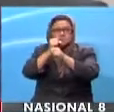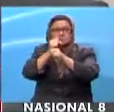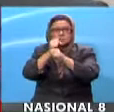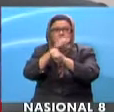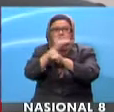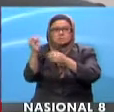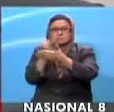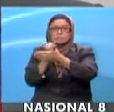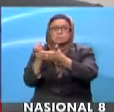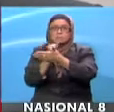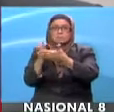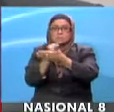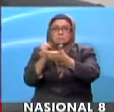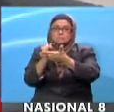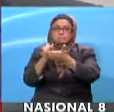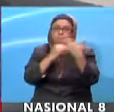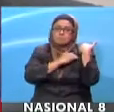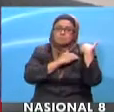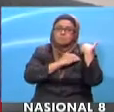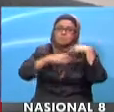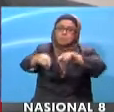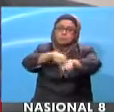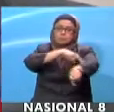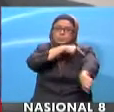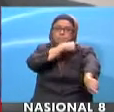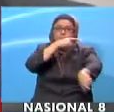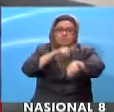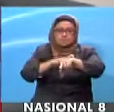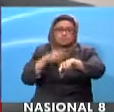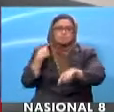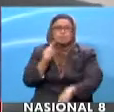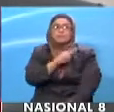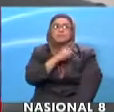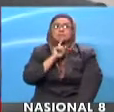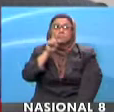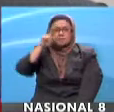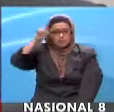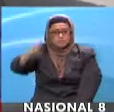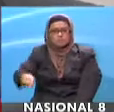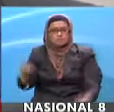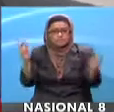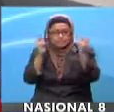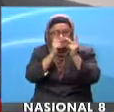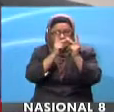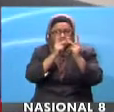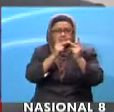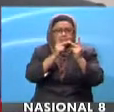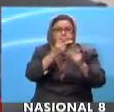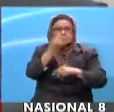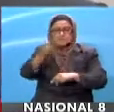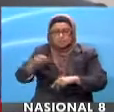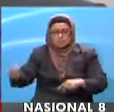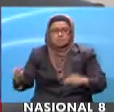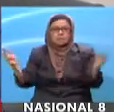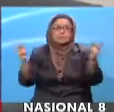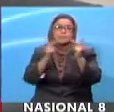century21 sombong ton sunyi allowed the Metro SMP neduci Bond tersebut